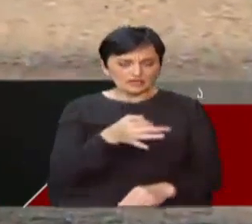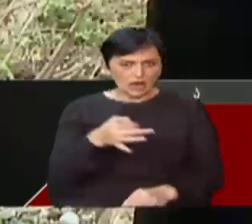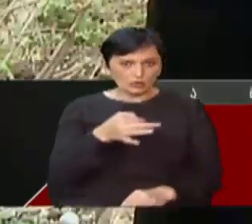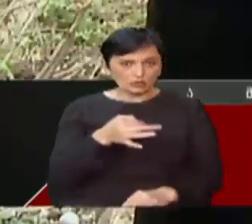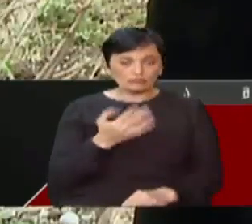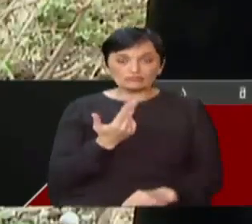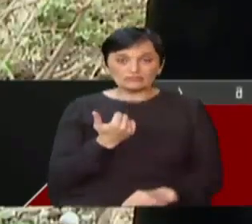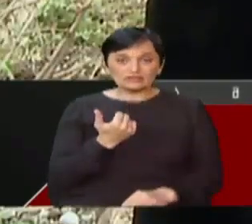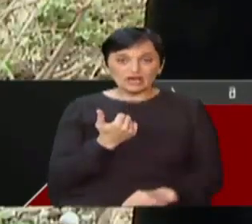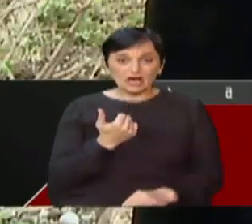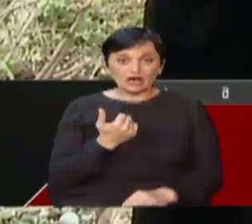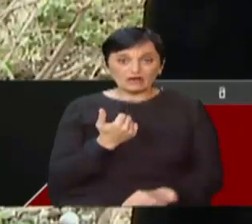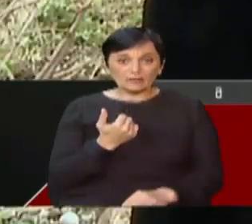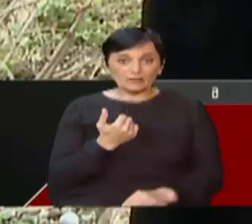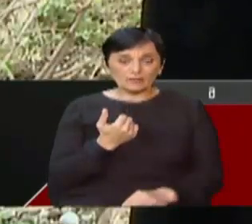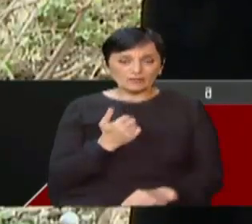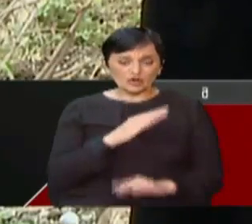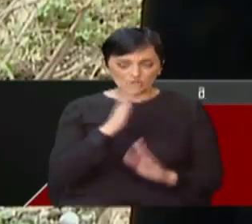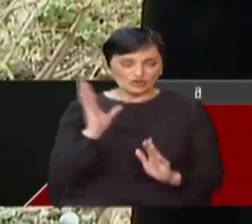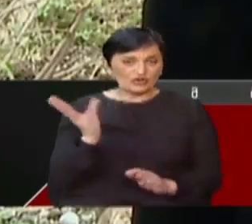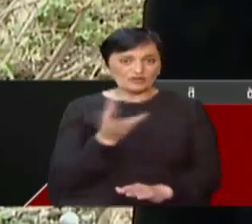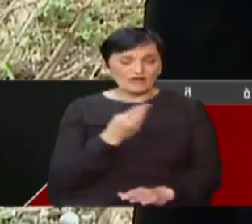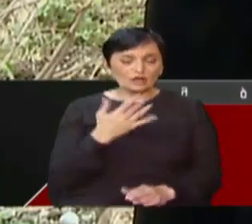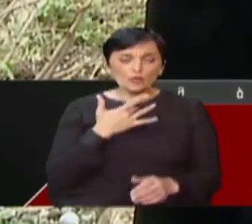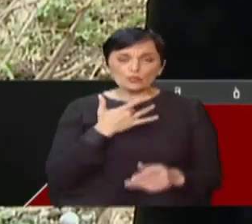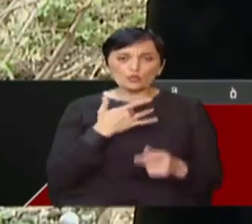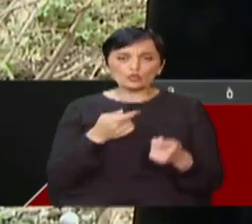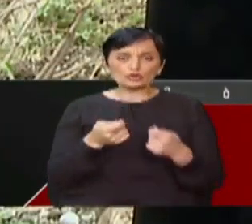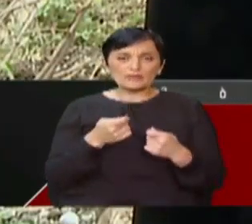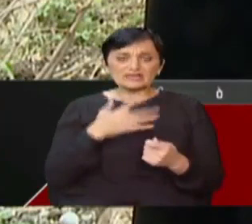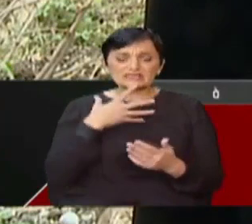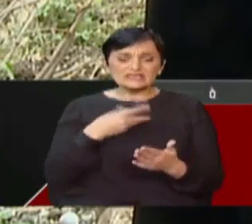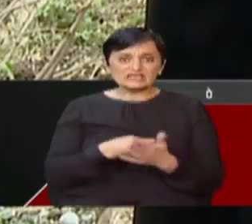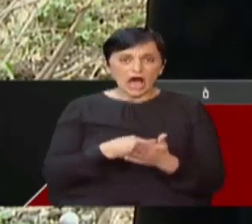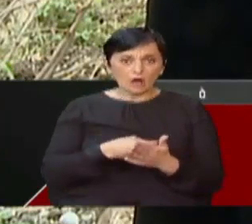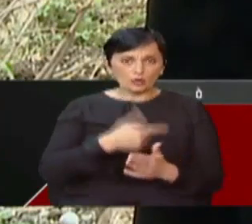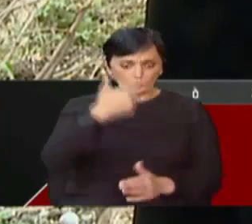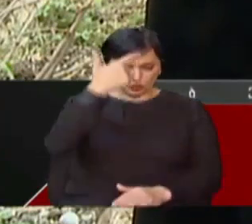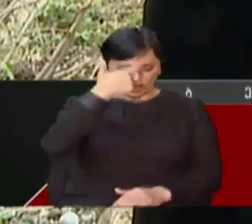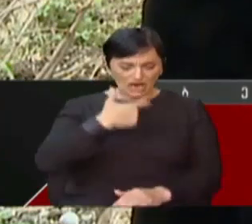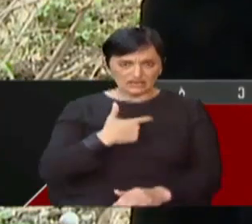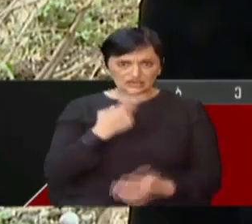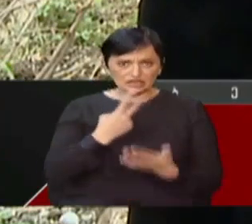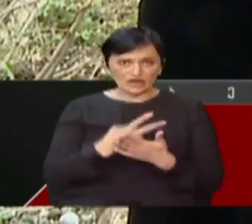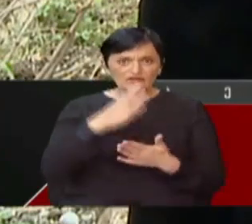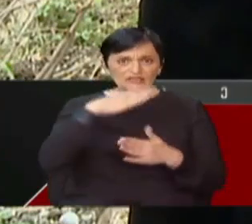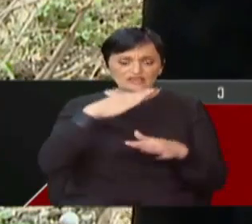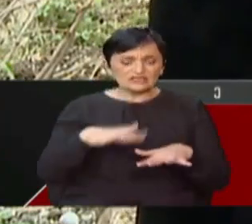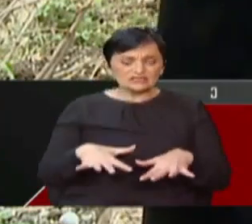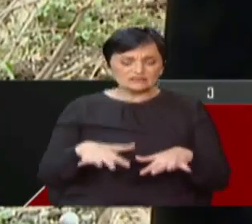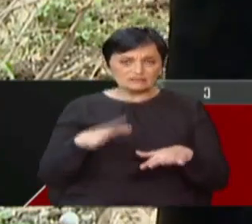და თითქმის აი ყველა მუნიციპალიტეტმა საკუთარ თავზე იწვია უხვი ნალექის